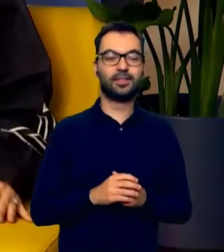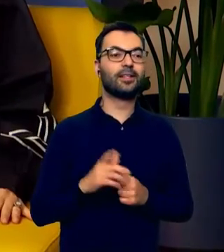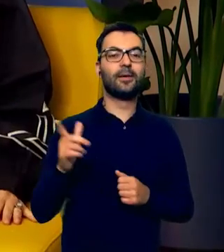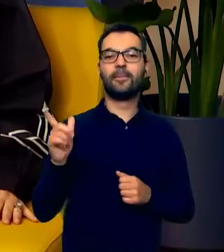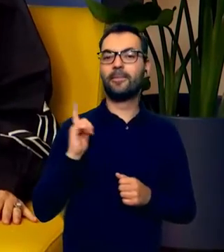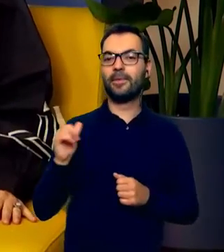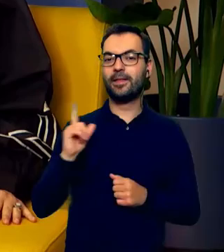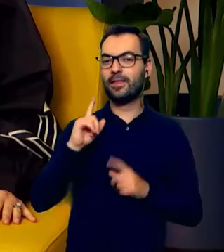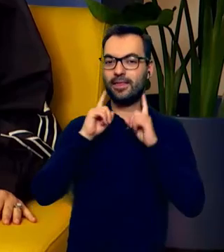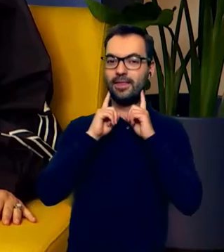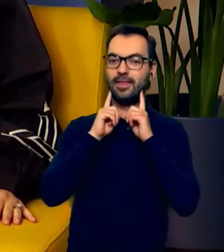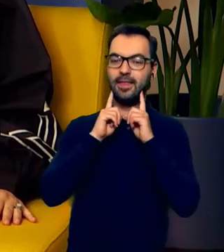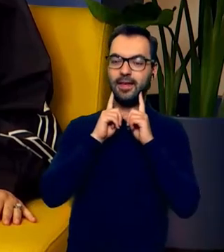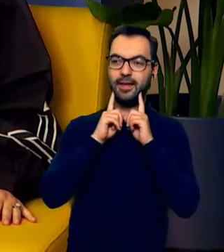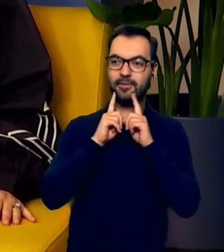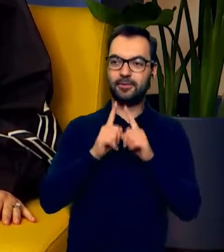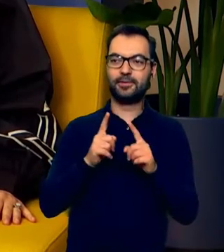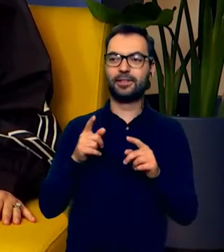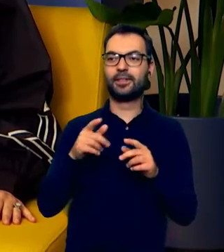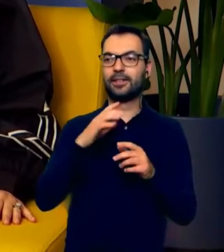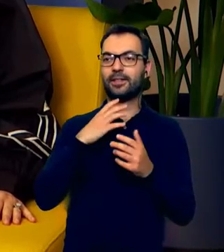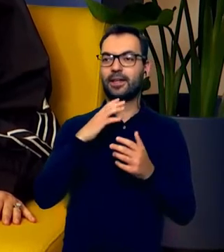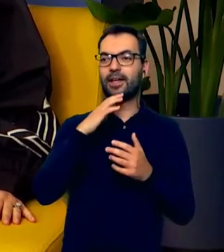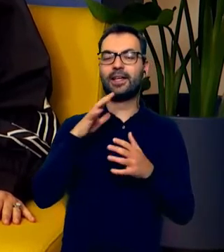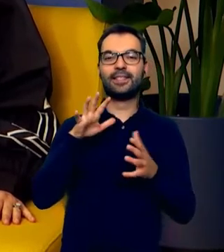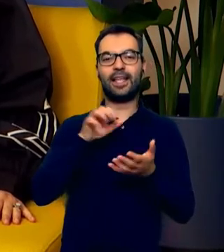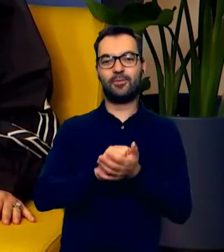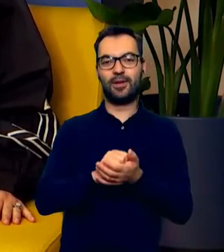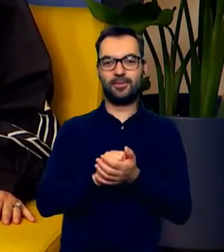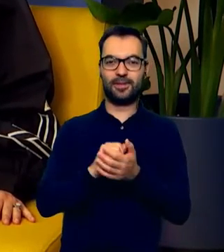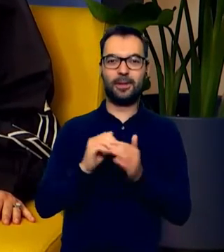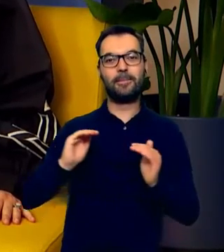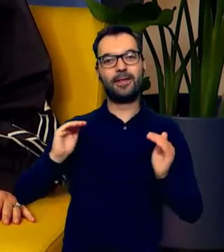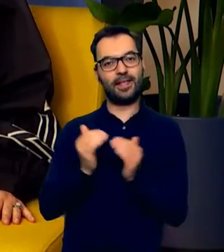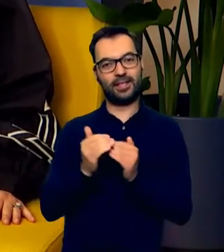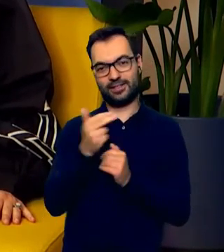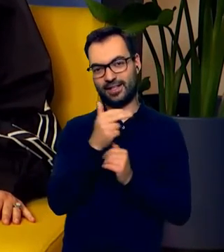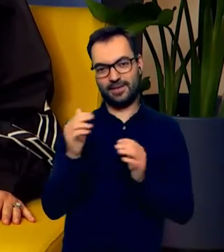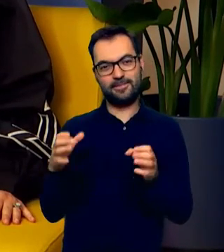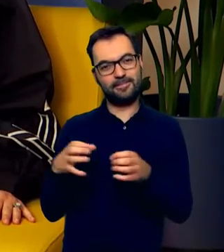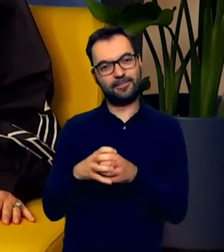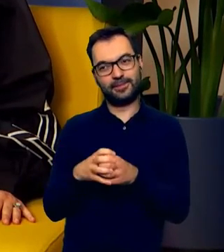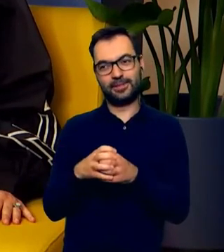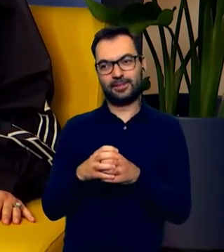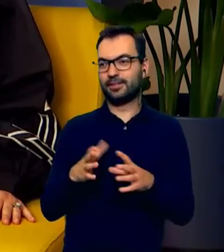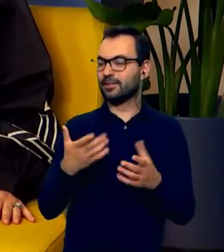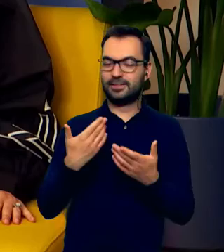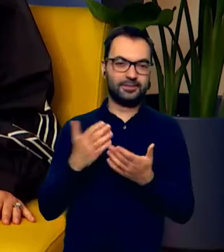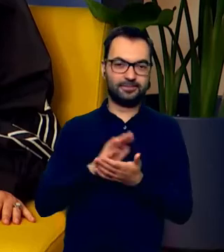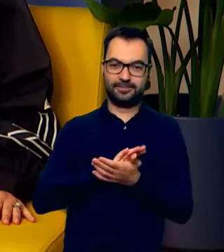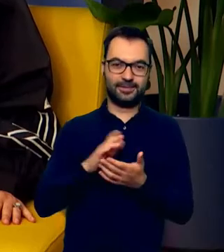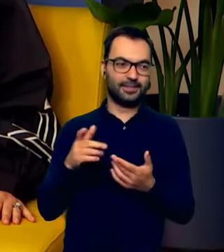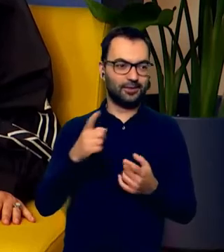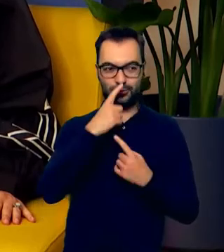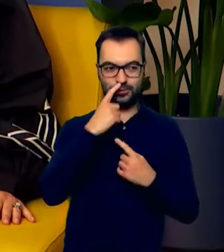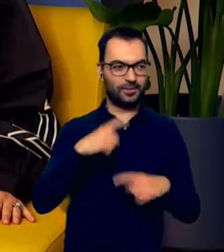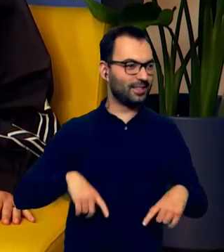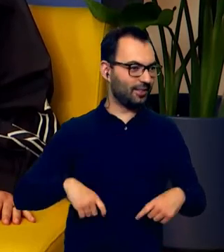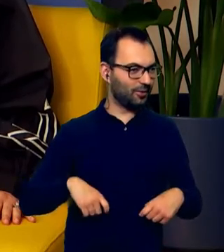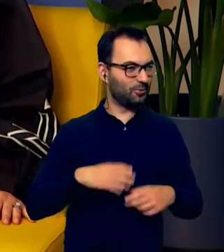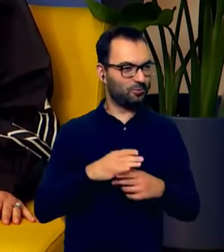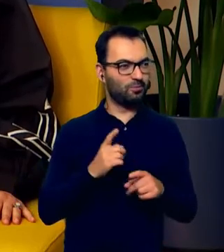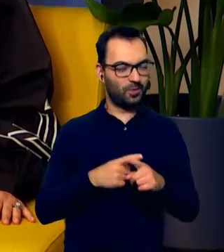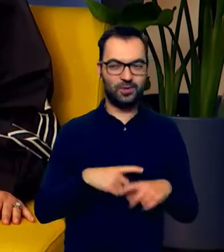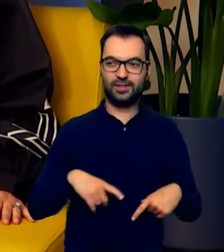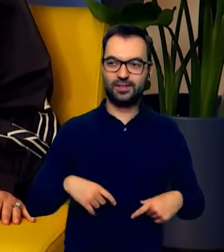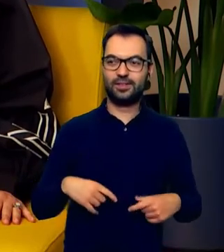naprawdę, Agnieszka, zagospodarowujemy niszę, tak. Której tam to jest wiesz, terra incognita. Zaczyna tam być super niedźwiedzie polarne.